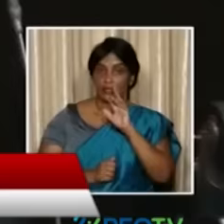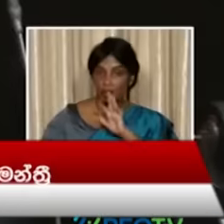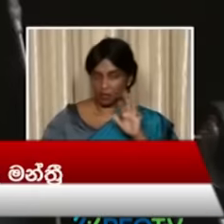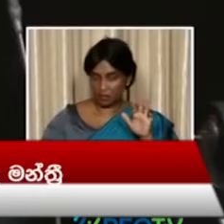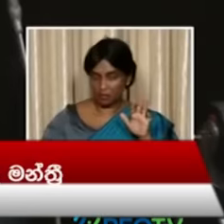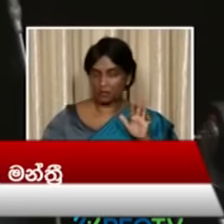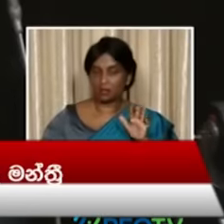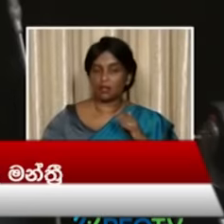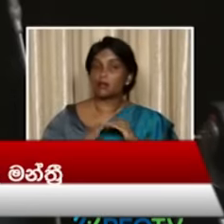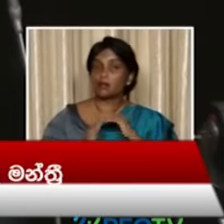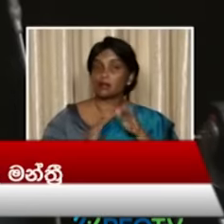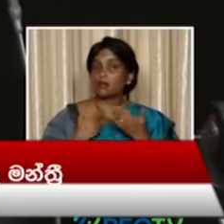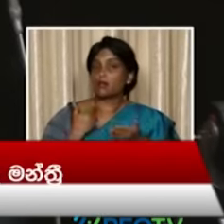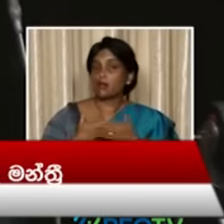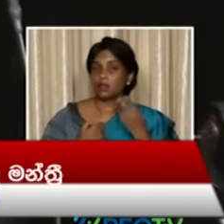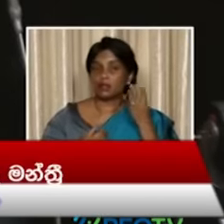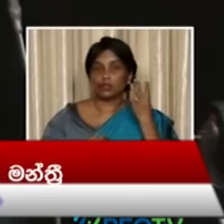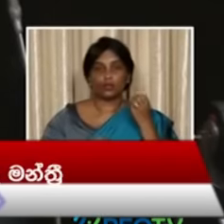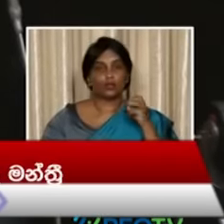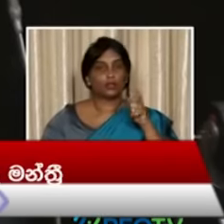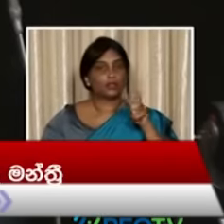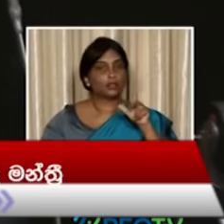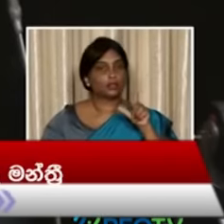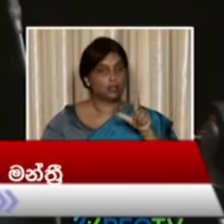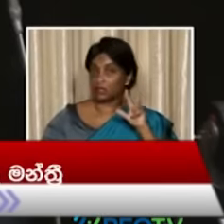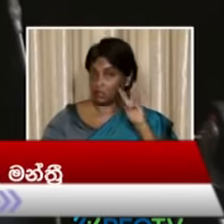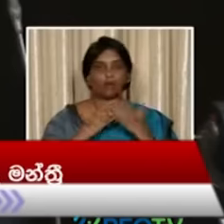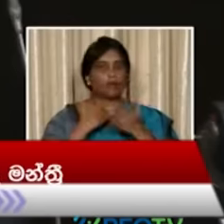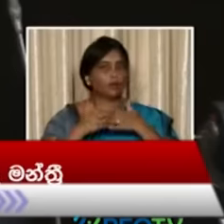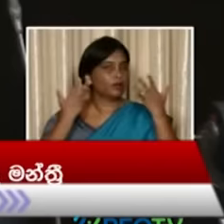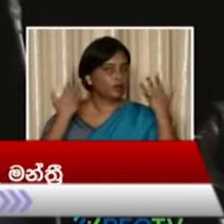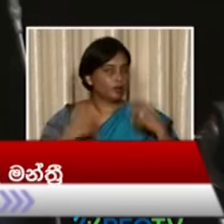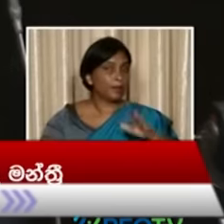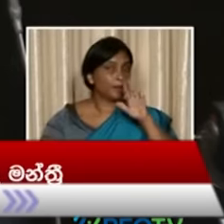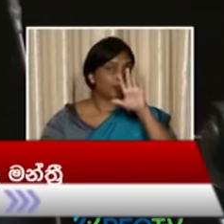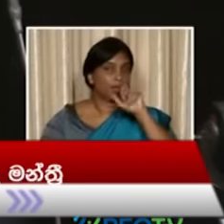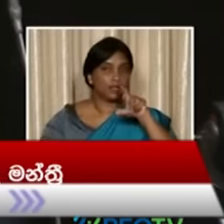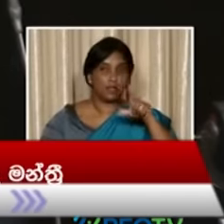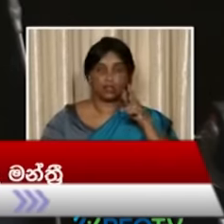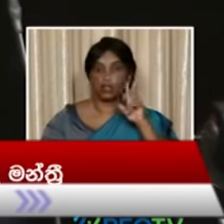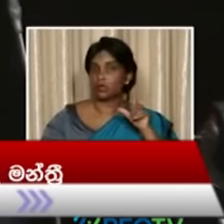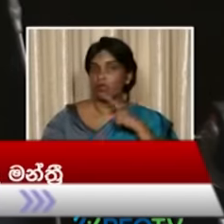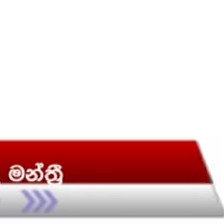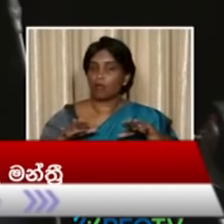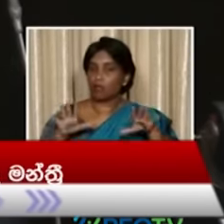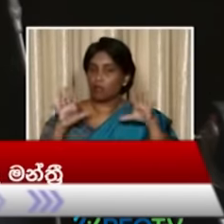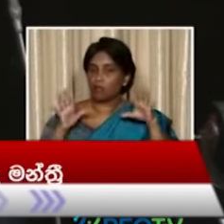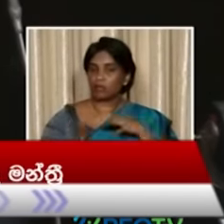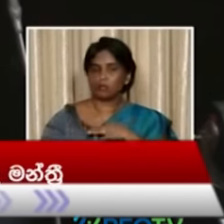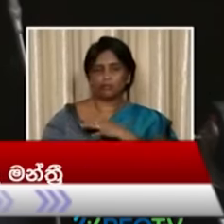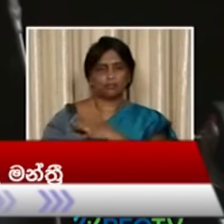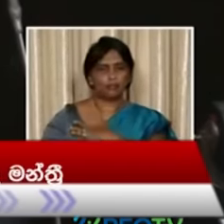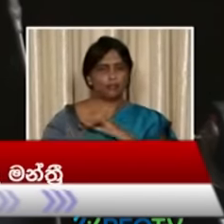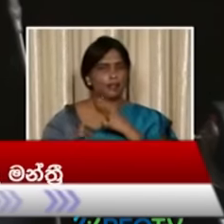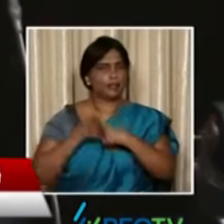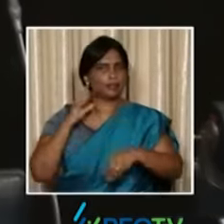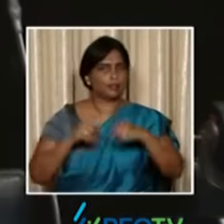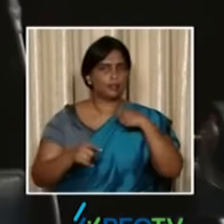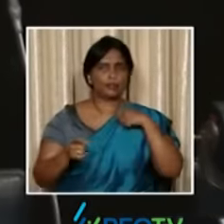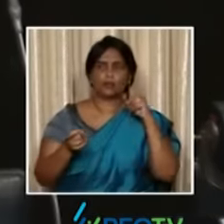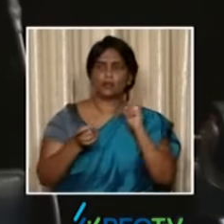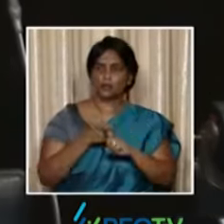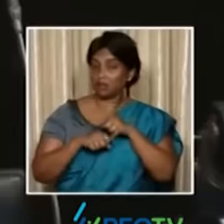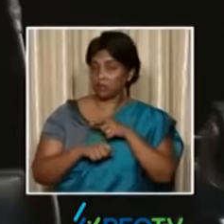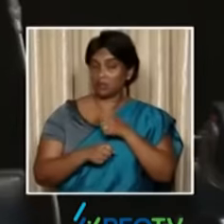නායකතුමා ගම්මාන ඇදුවා 337ක් හම්බන්තොට දිස්ත්‍රික්කයේ. ඊවල 5780ක් බාගෙට වැඩලා තියෙනවා. පුදුම දේශපාලන වෛරයක් තමයි